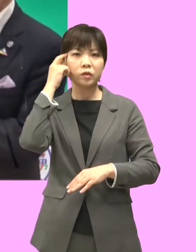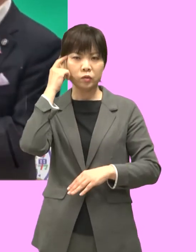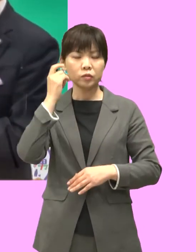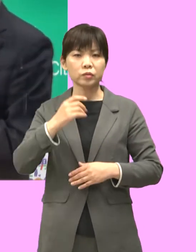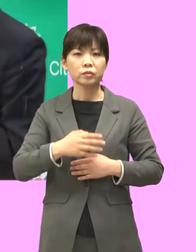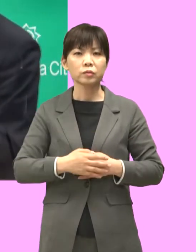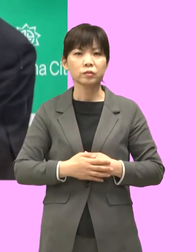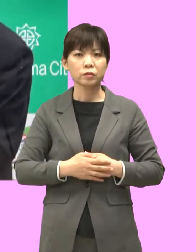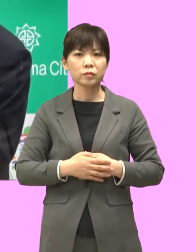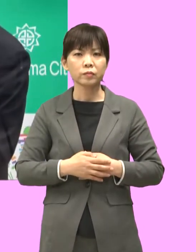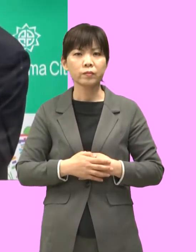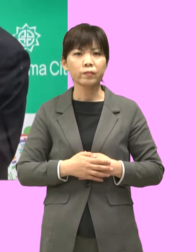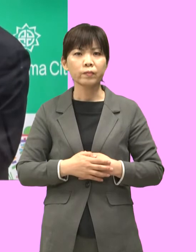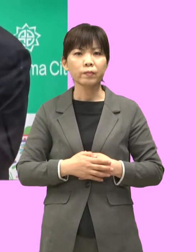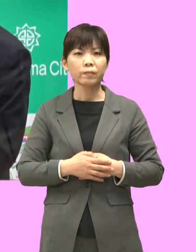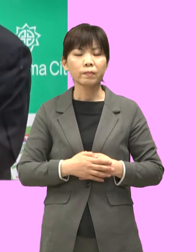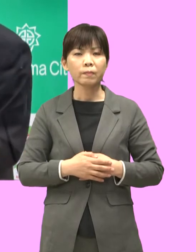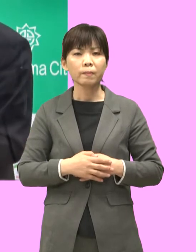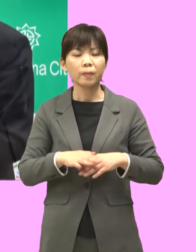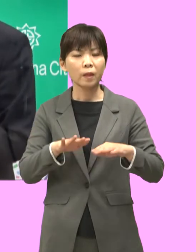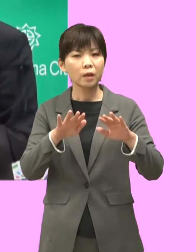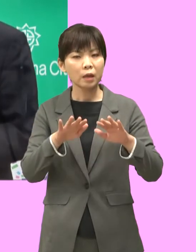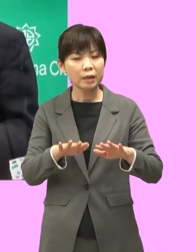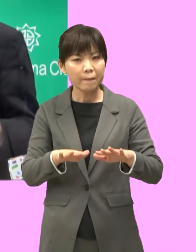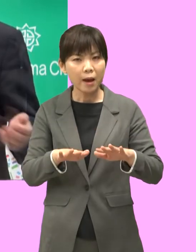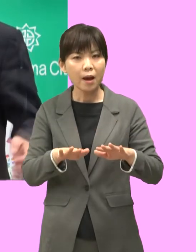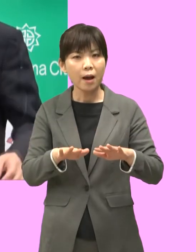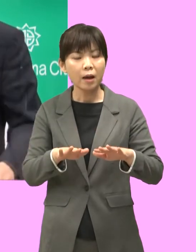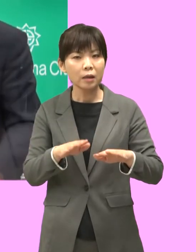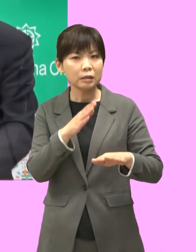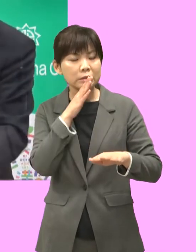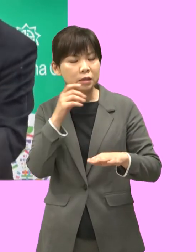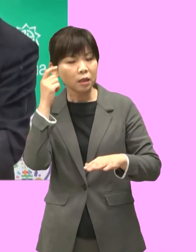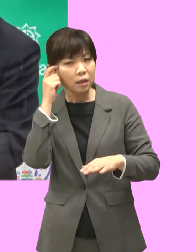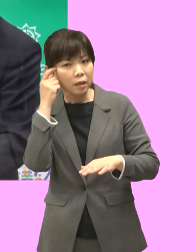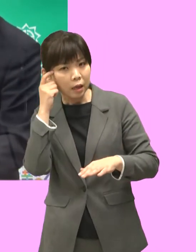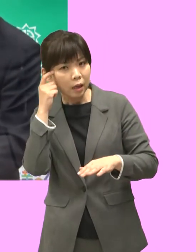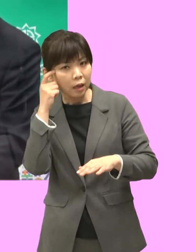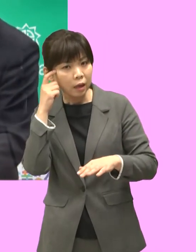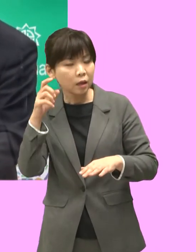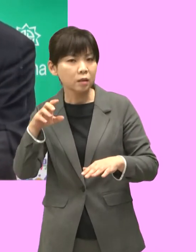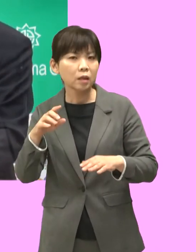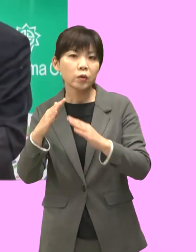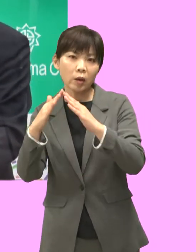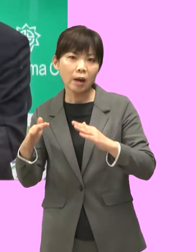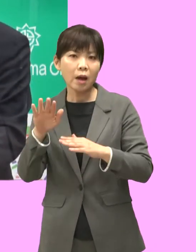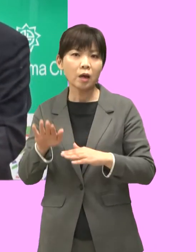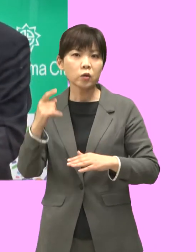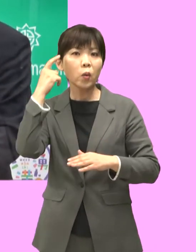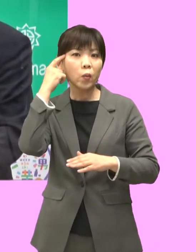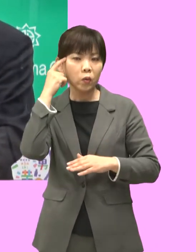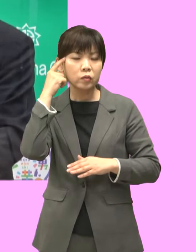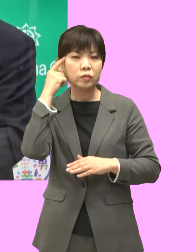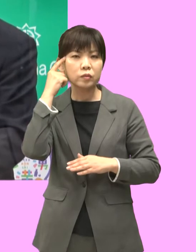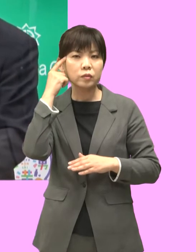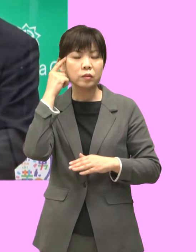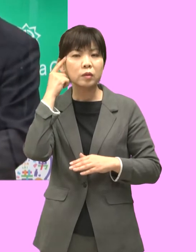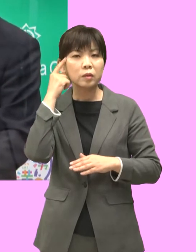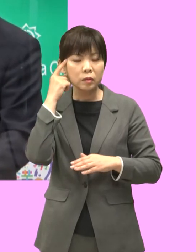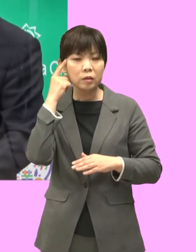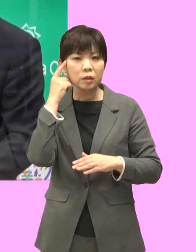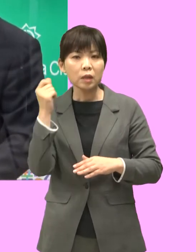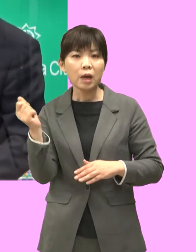点では、まあ、今、ね、もう走ってるところあるかもしれませんけども、できるだけ早い時期にこういう